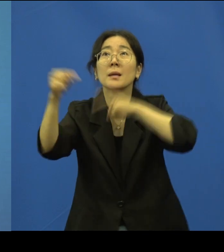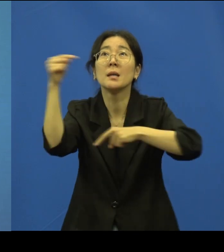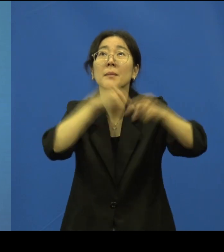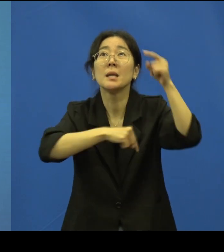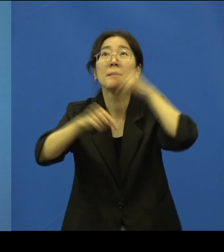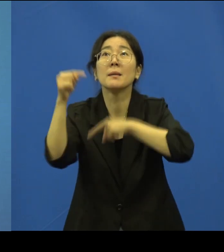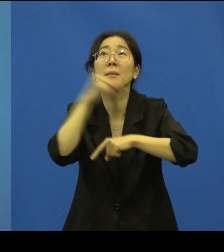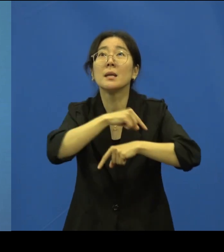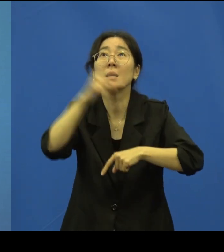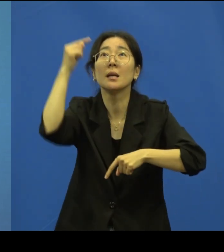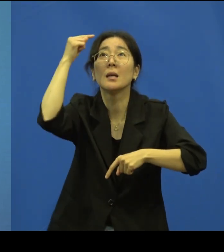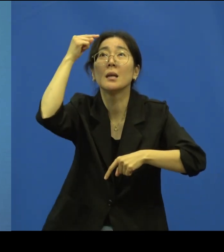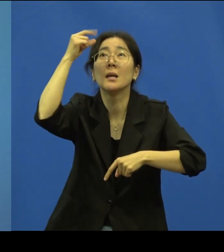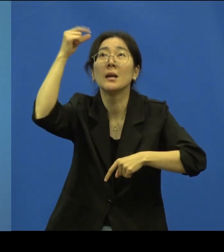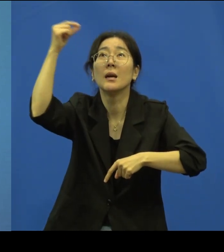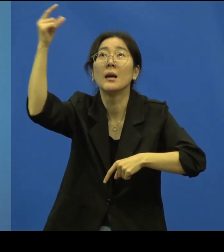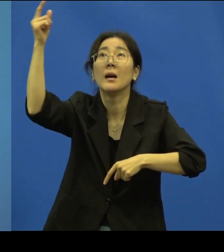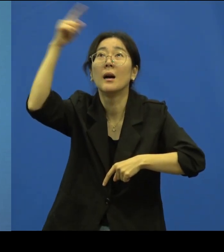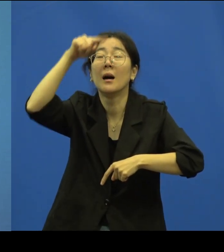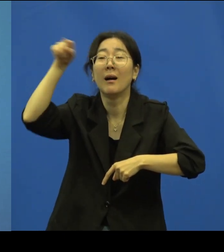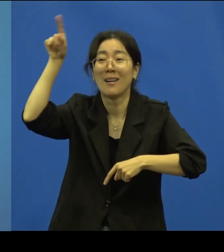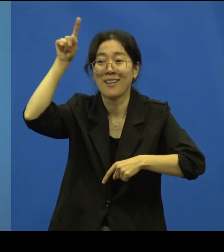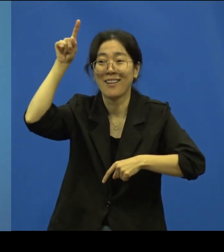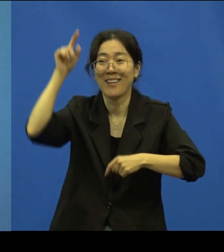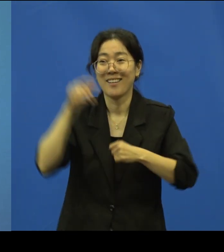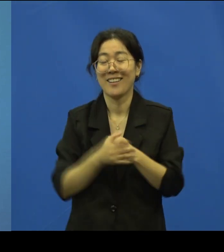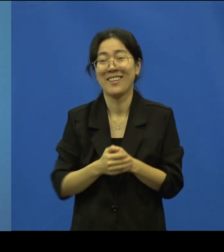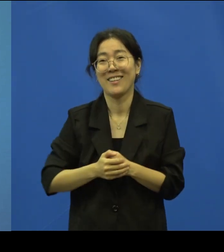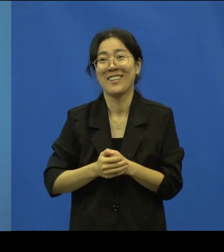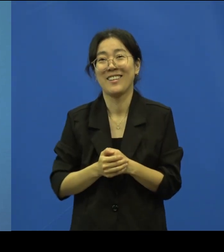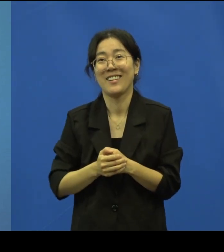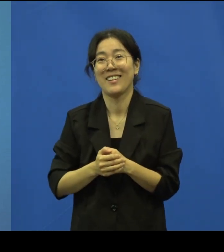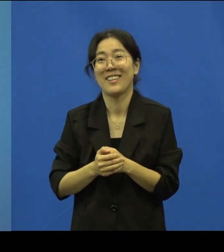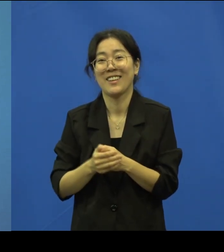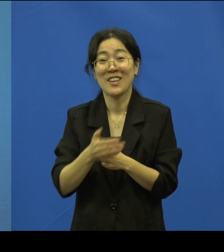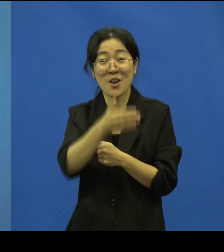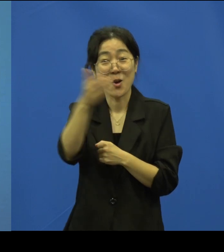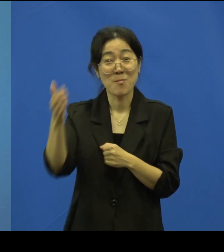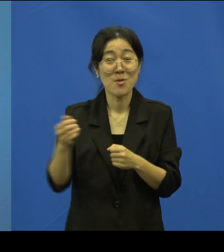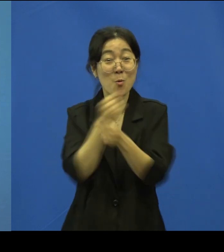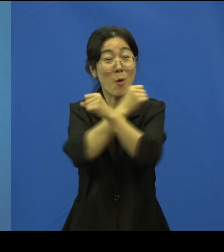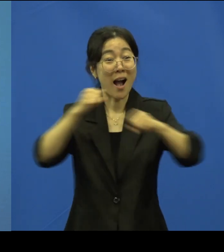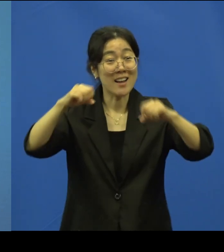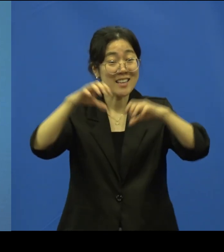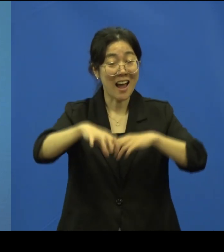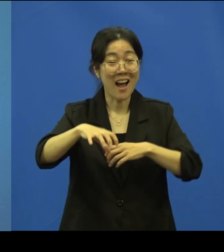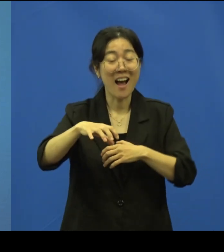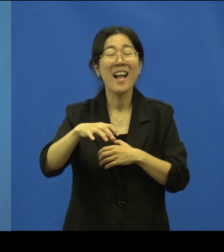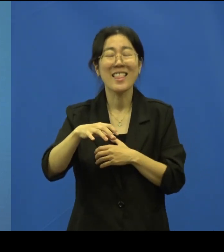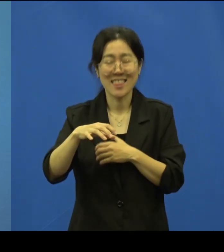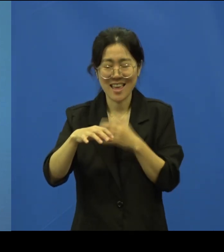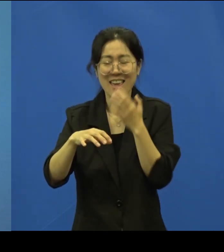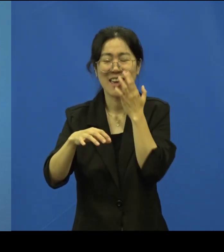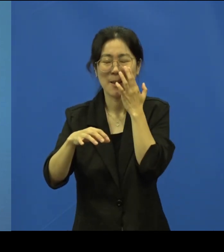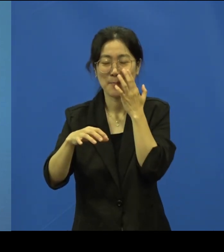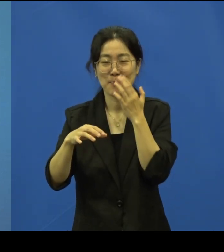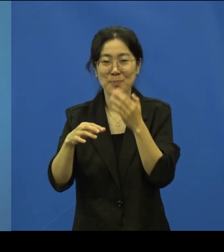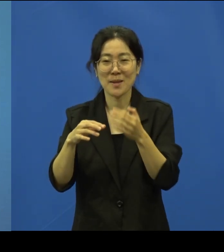이스라엘 백성들 만나를 딱 하루째씩만 줬잖아요. 하나님도 딱 우리에게 은혜를 하루째씩만 주는 거예요.